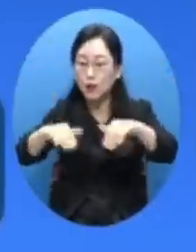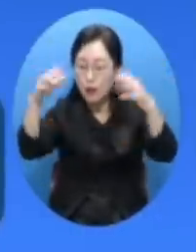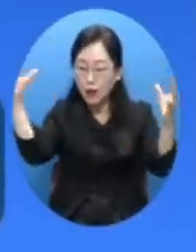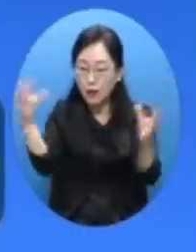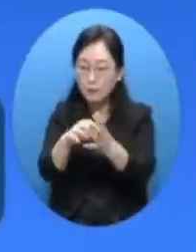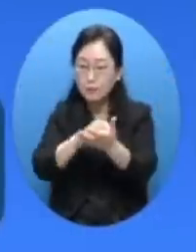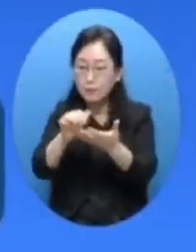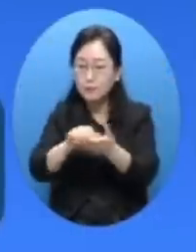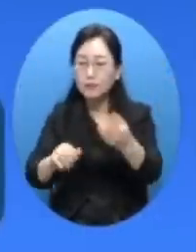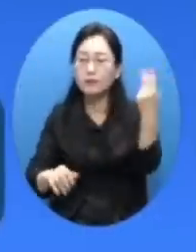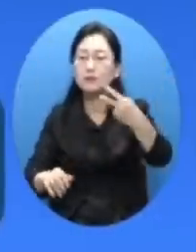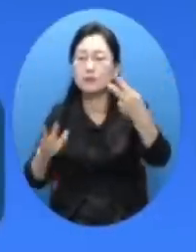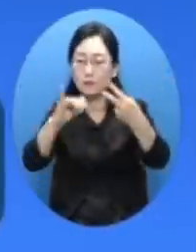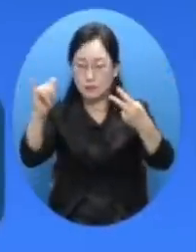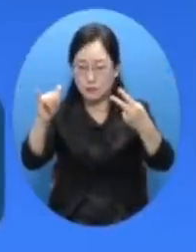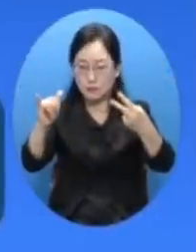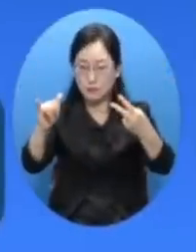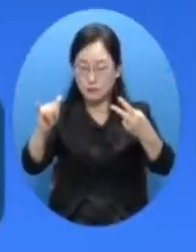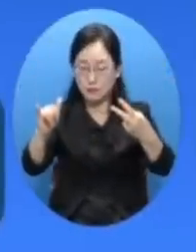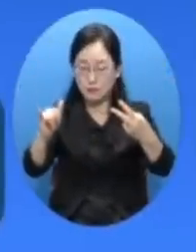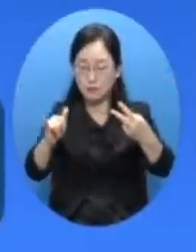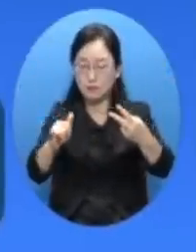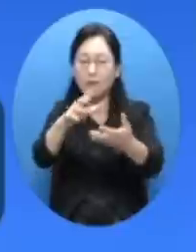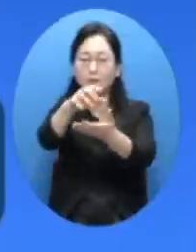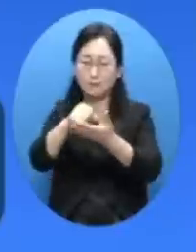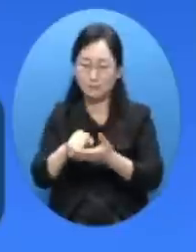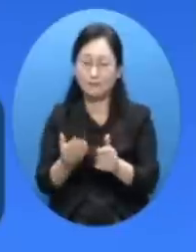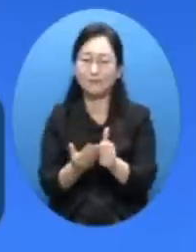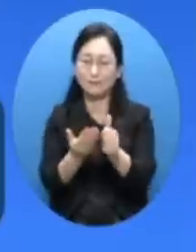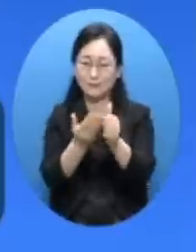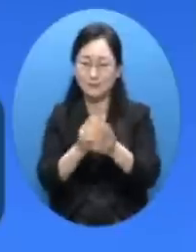이상의 아이들이 이곳에서 생명을 건졌습니다.